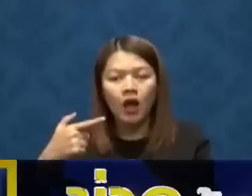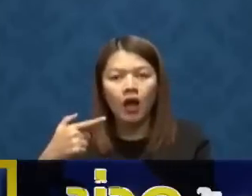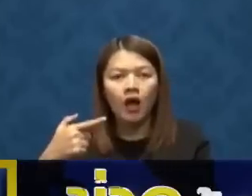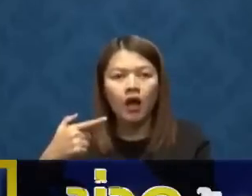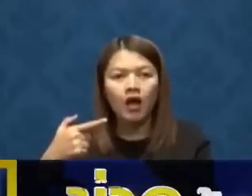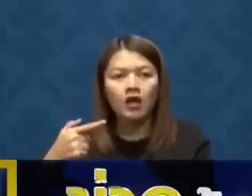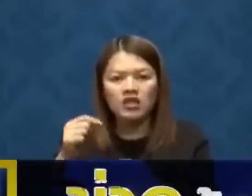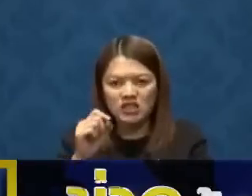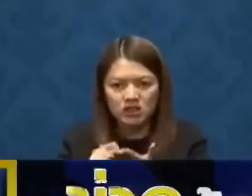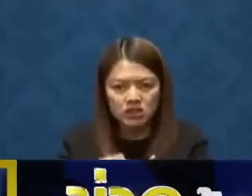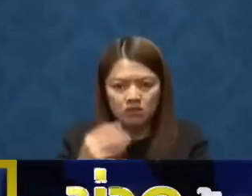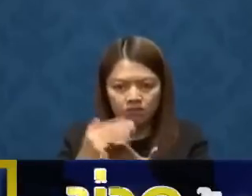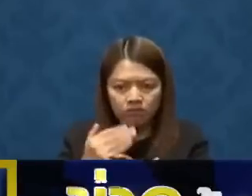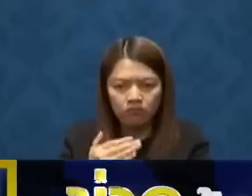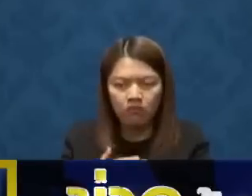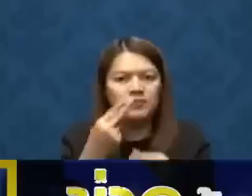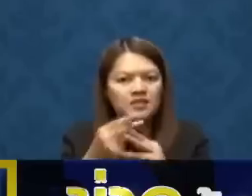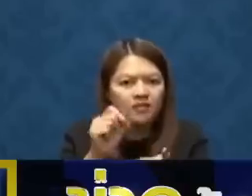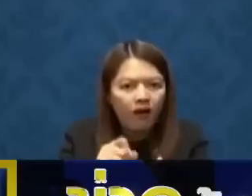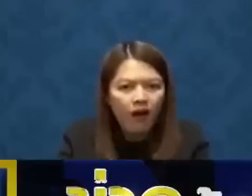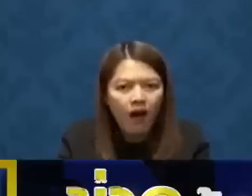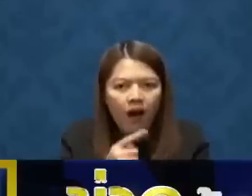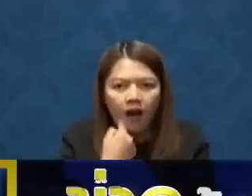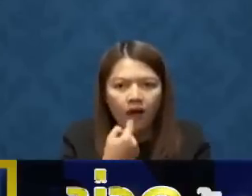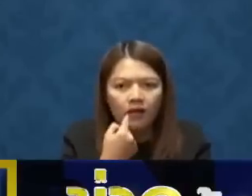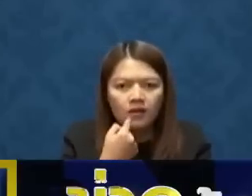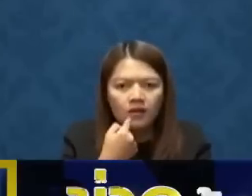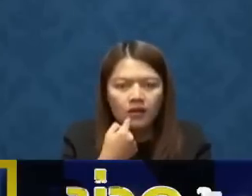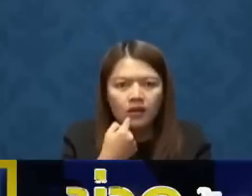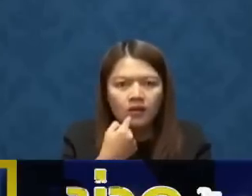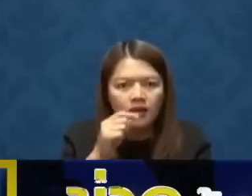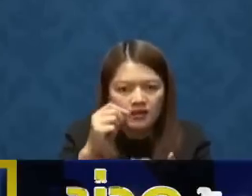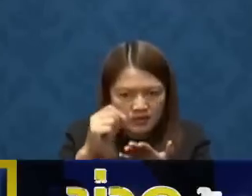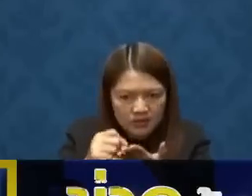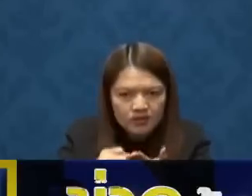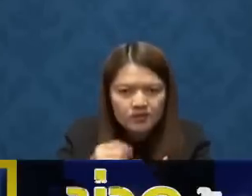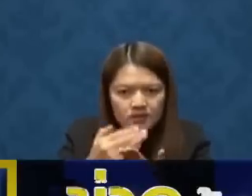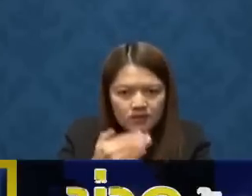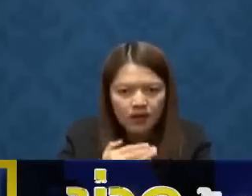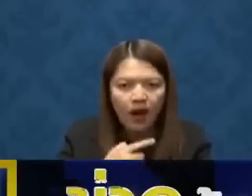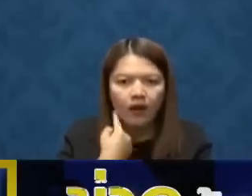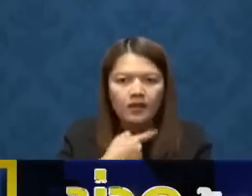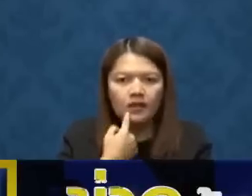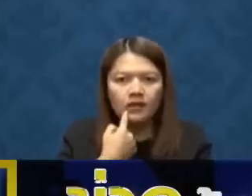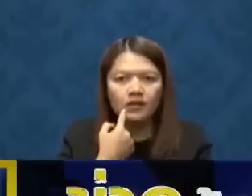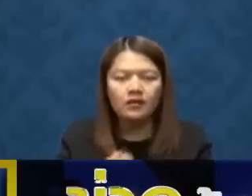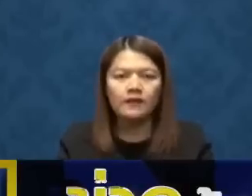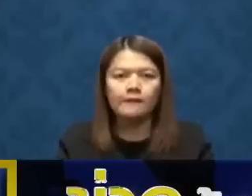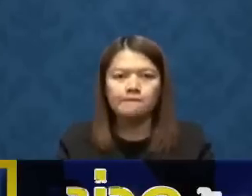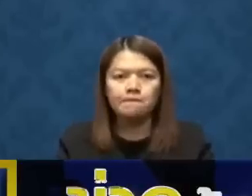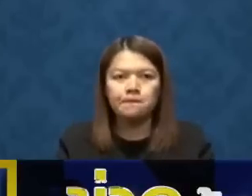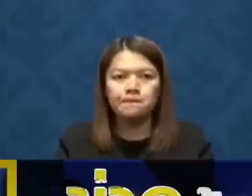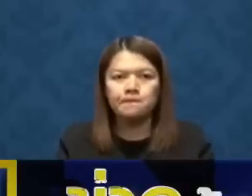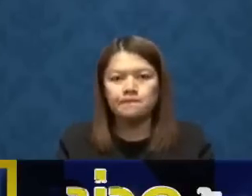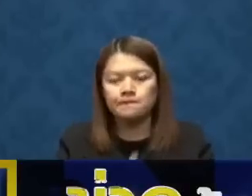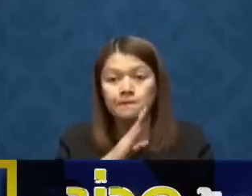ณจุลพันธ์บอกว่าตอนนี้ได้ยินข่าวได้ยินมาว่าตอนนี้กำลังมีการยื่นร่างที่ร่วมกันลงชื่อผ่านไปยังประธาน